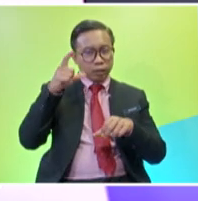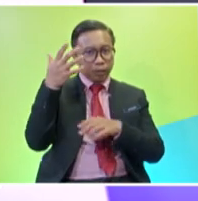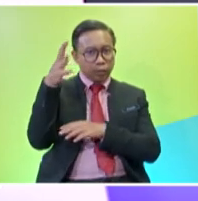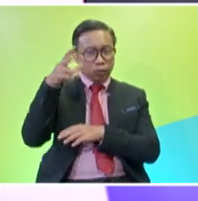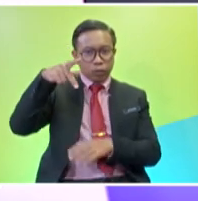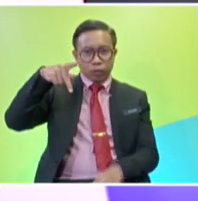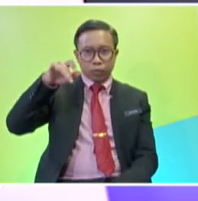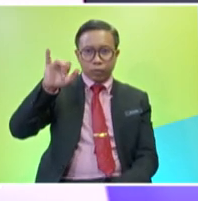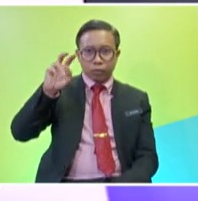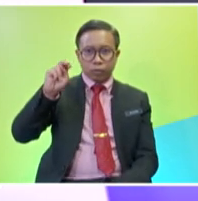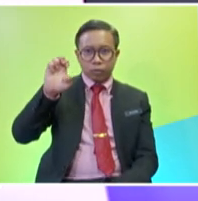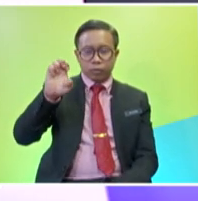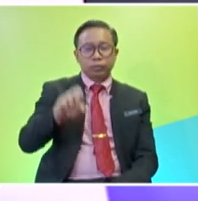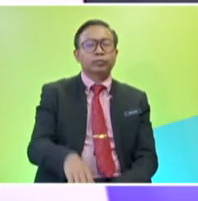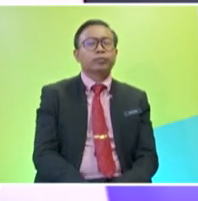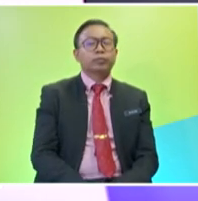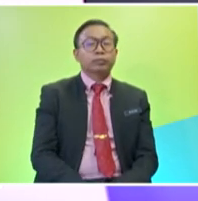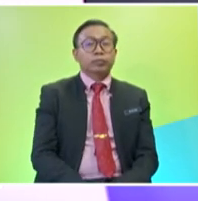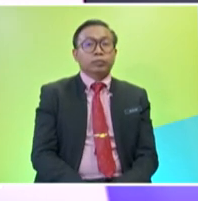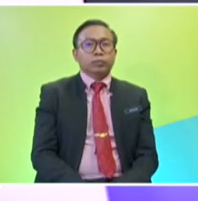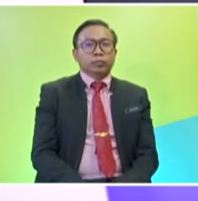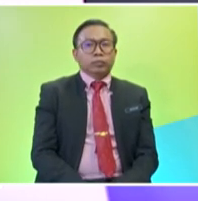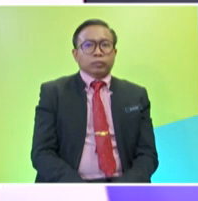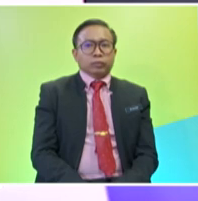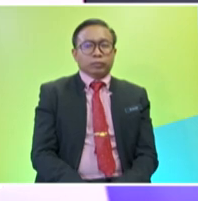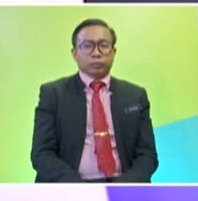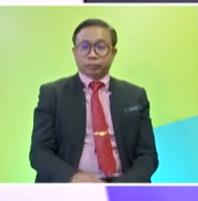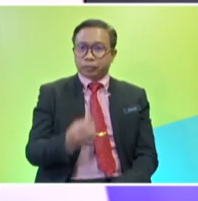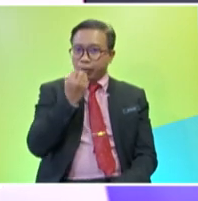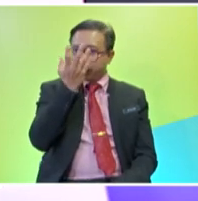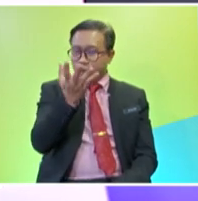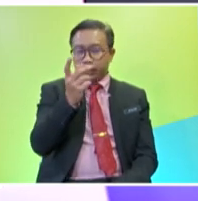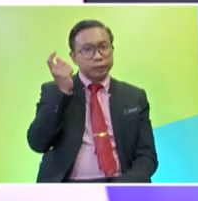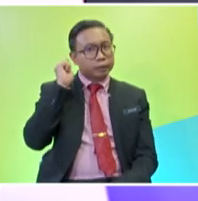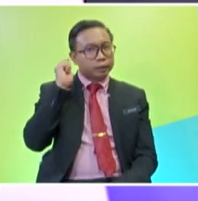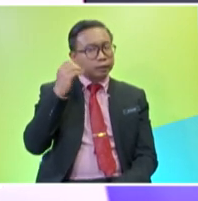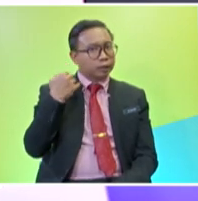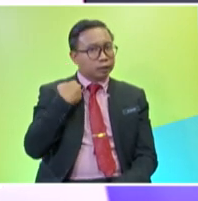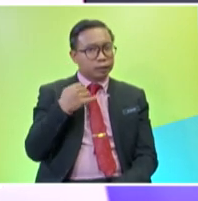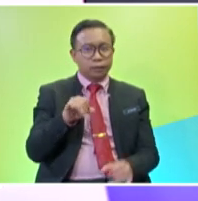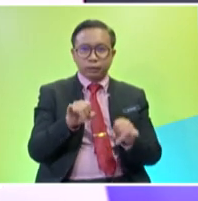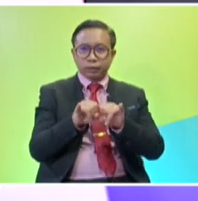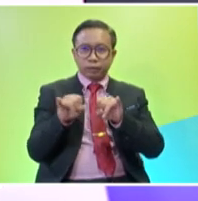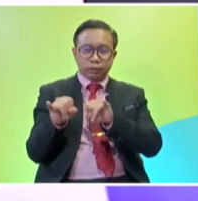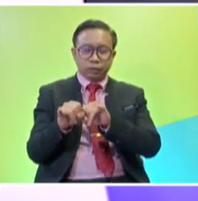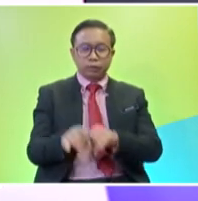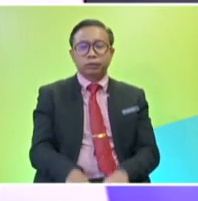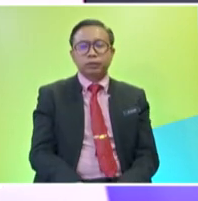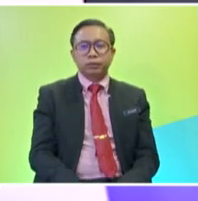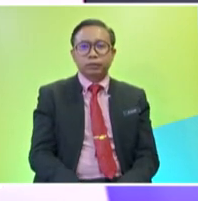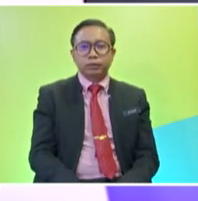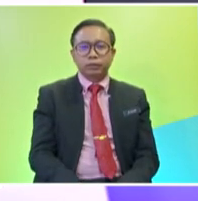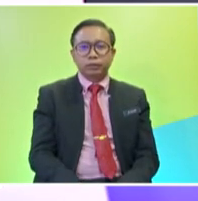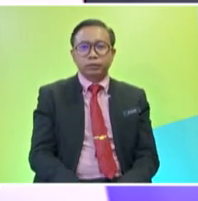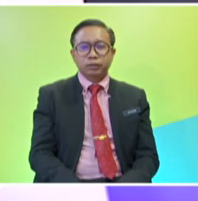sebenarnya pokok Pine kita beli Seperti yang saya Terangkan tadi pokoknya ada jenis Express Express itu